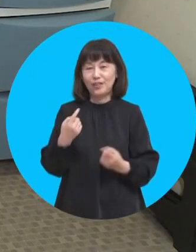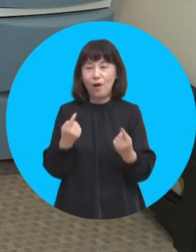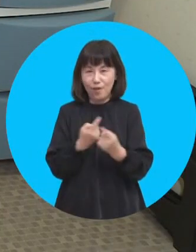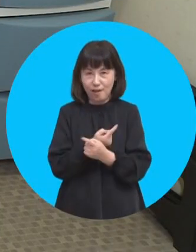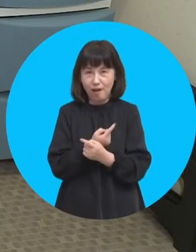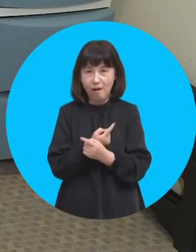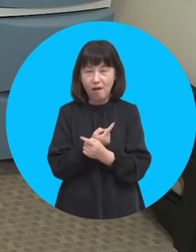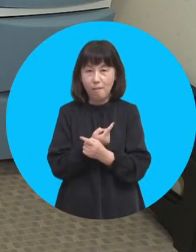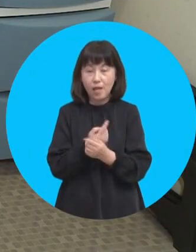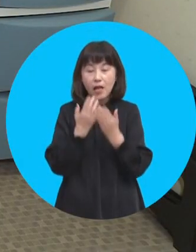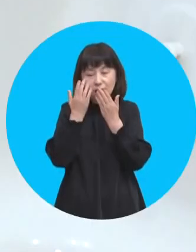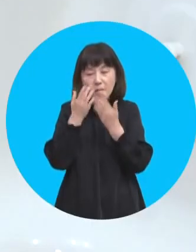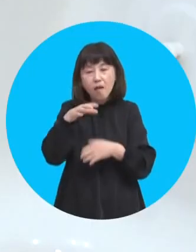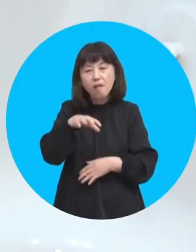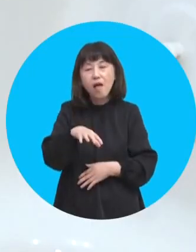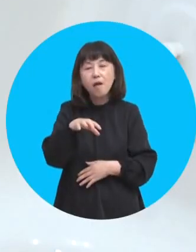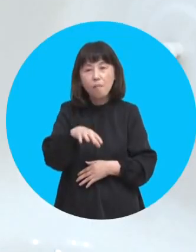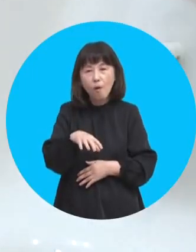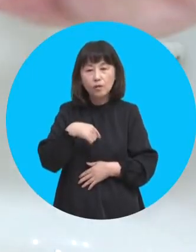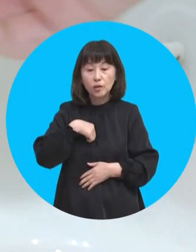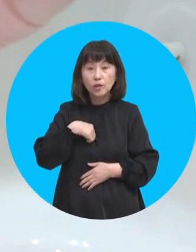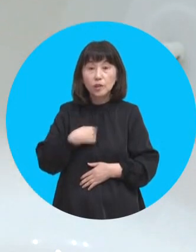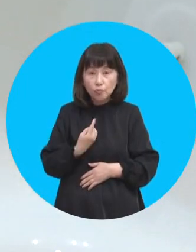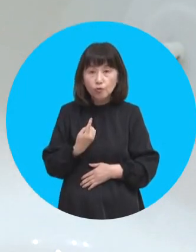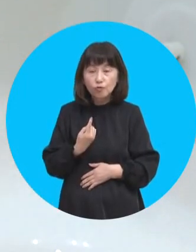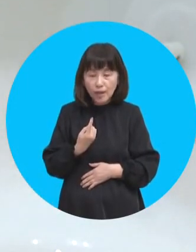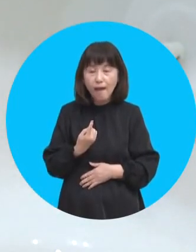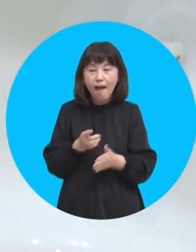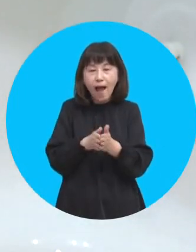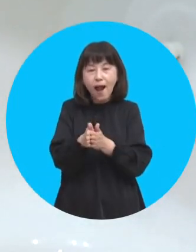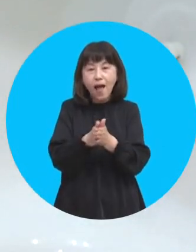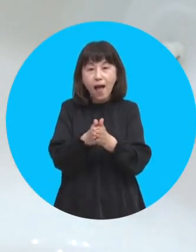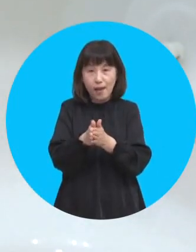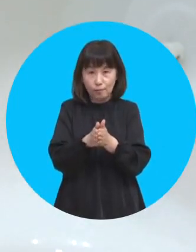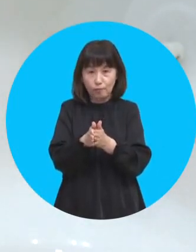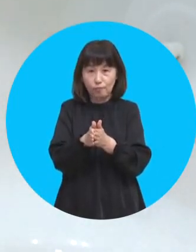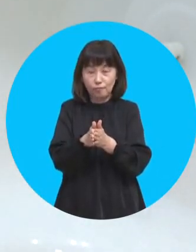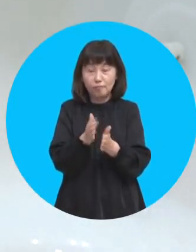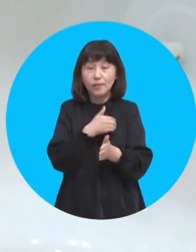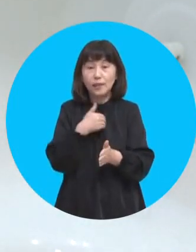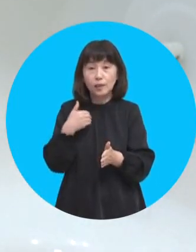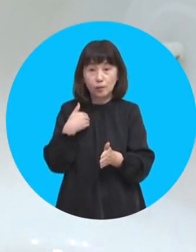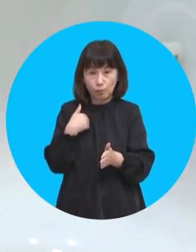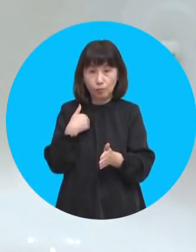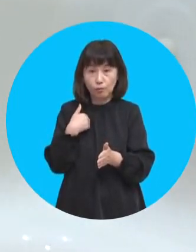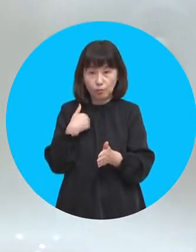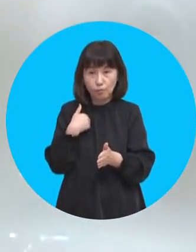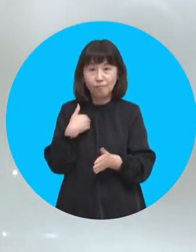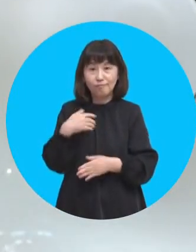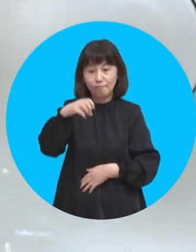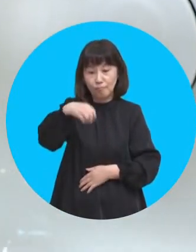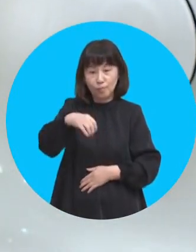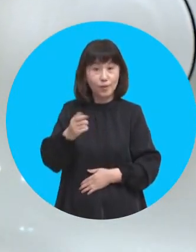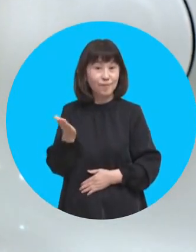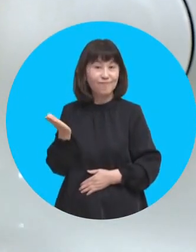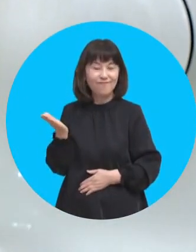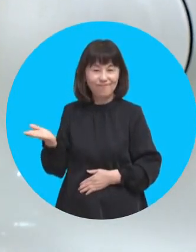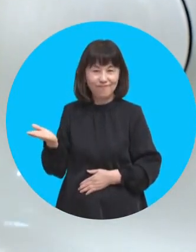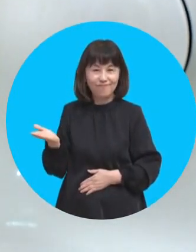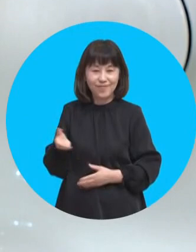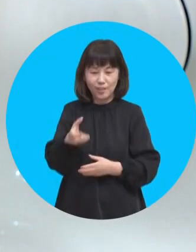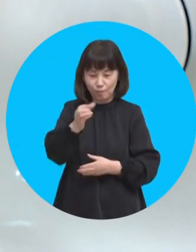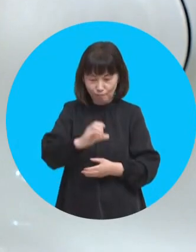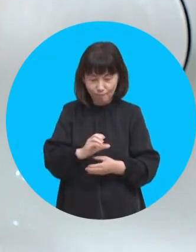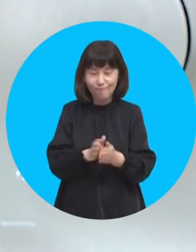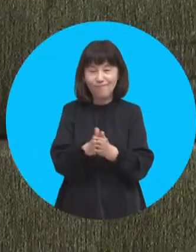も子供が一人で手が洗えるようにノズルもちゃんと伸びて掃除もしやすい、使いやすいものにしても